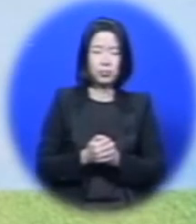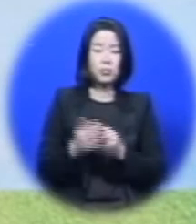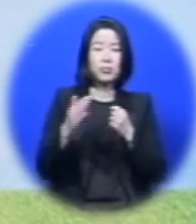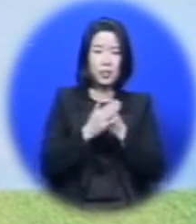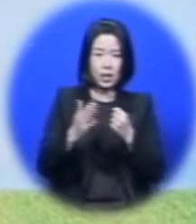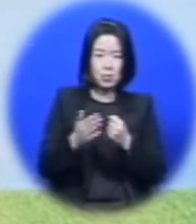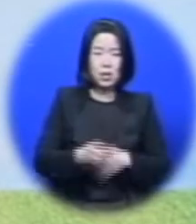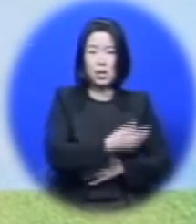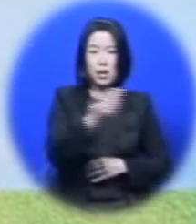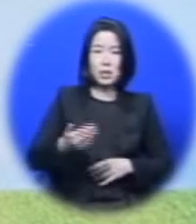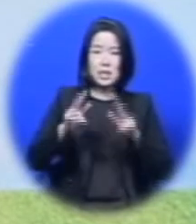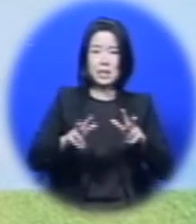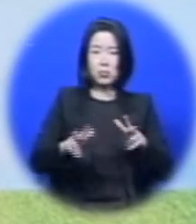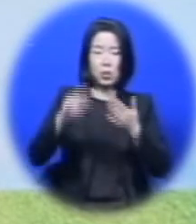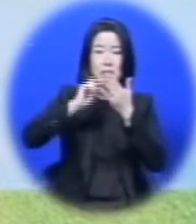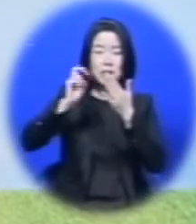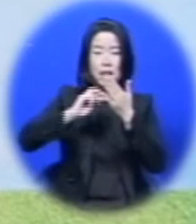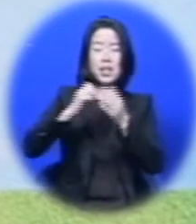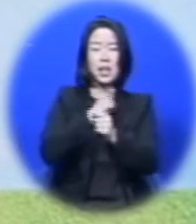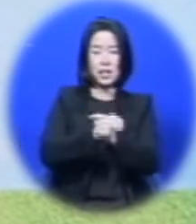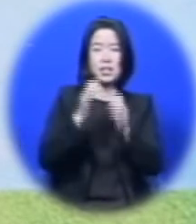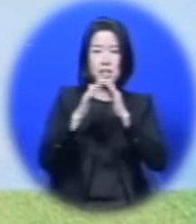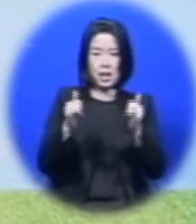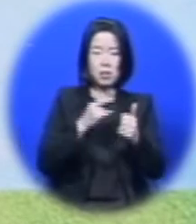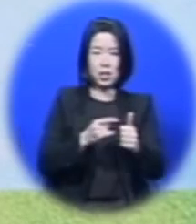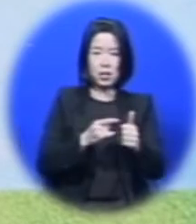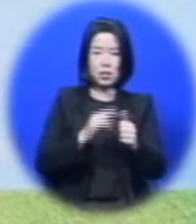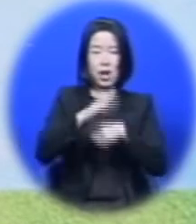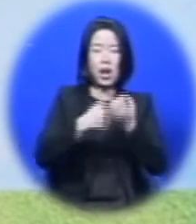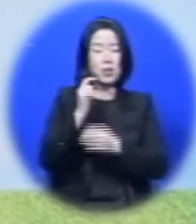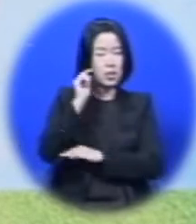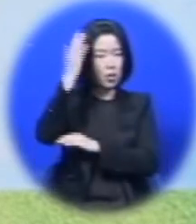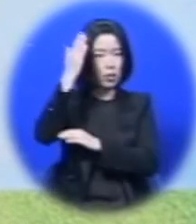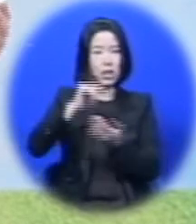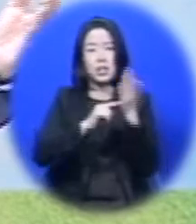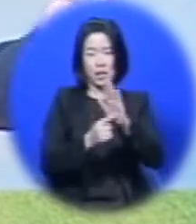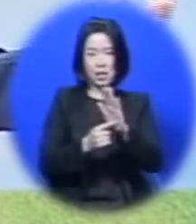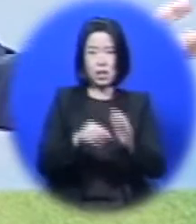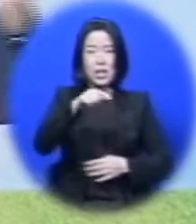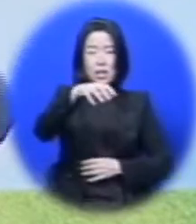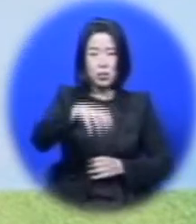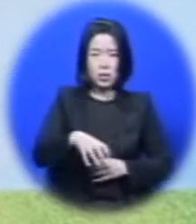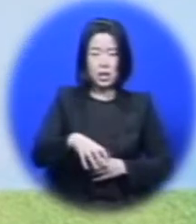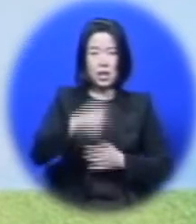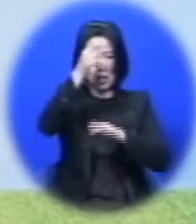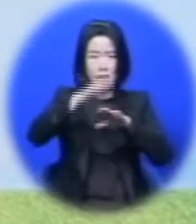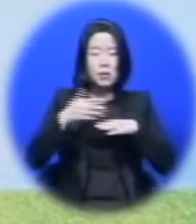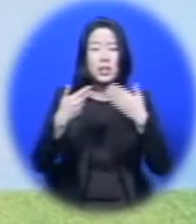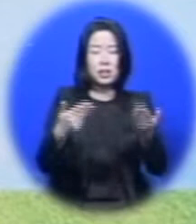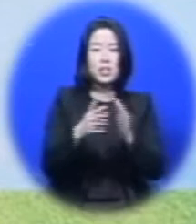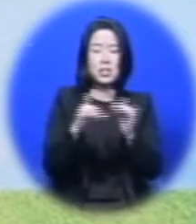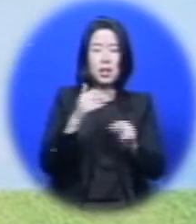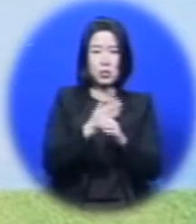그래서 여러분 지금도 찬양하는 사람들에게서 하나님의 영광이 나타나고 있는 거예요. 오늘 이 자리에 예배드리시는 분 중에도